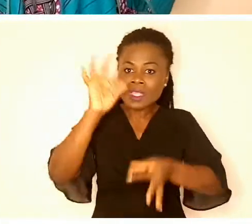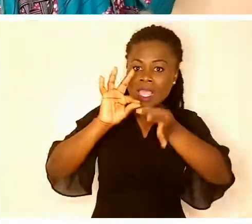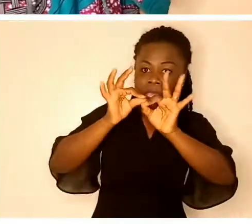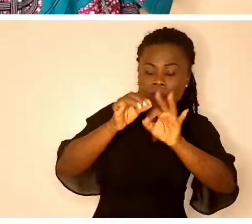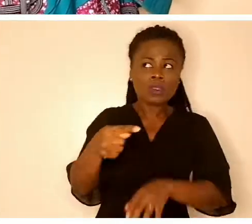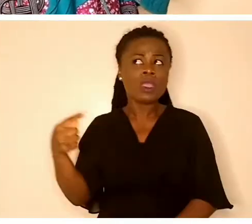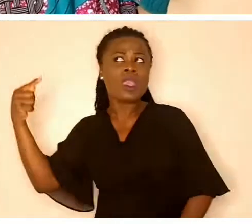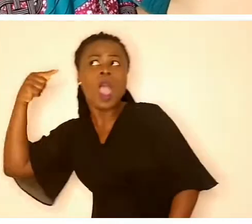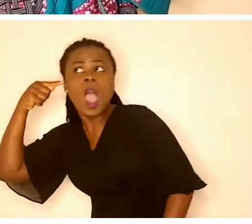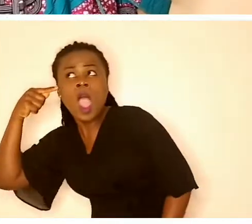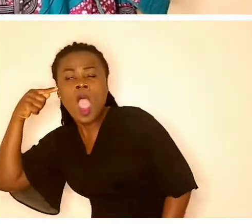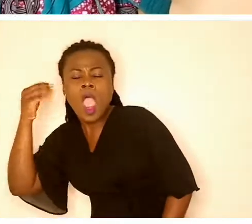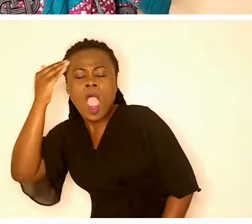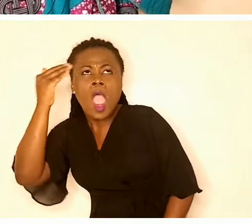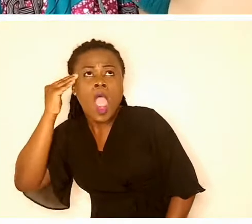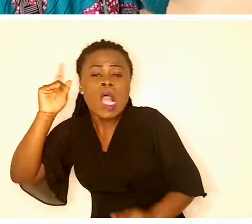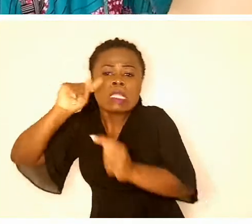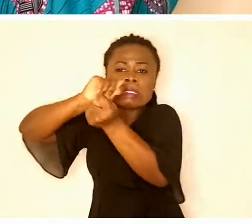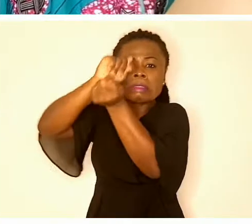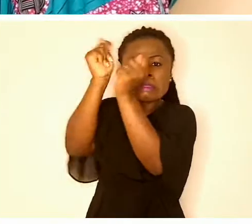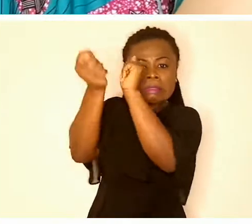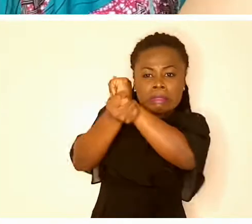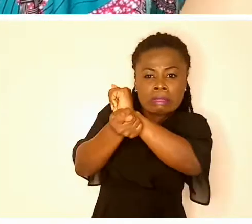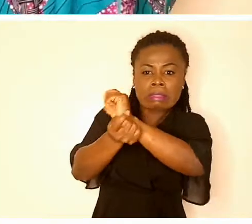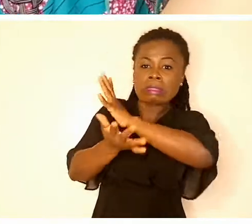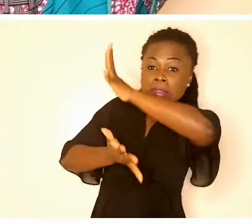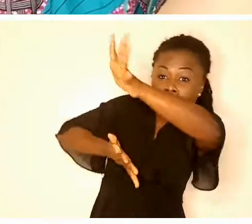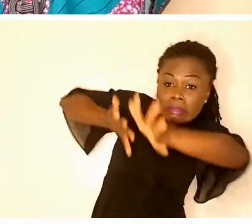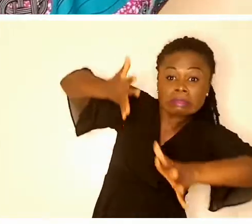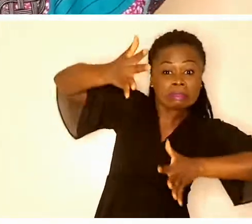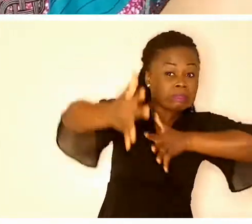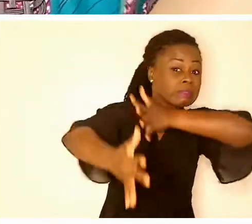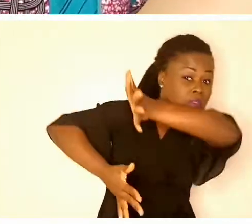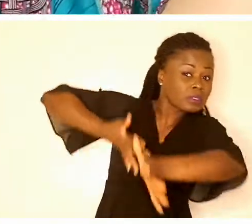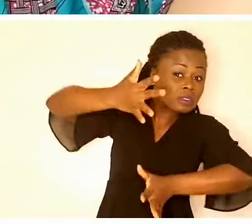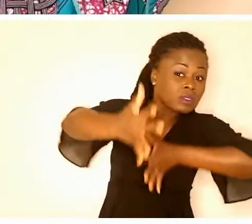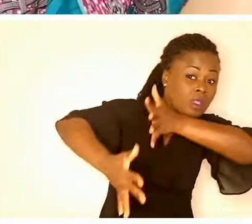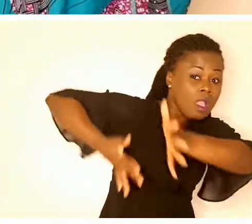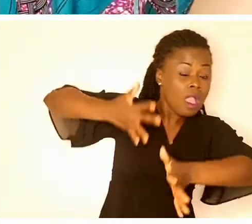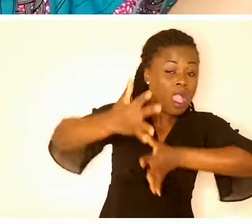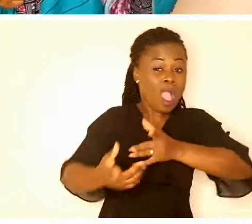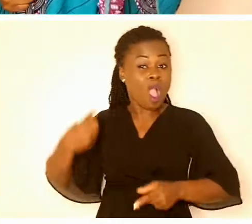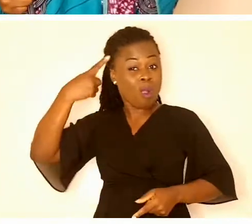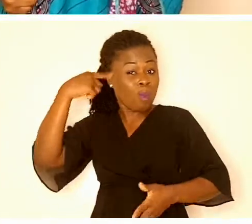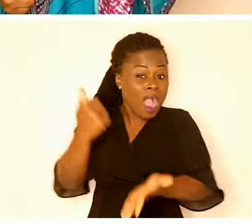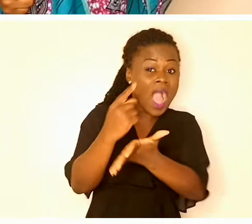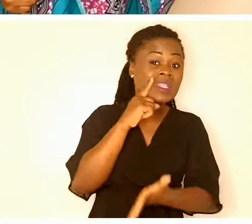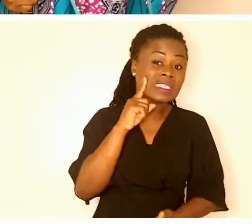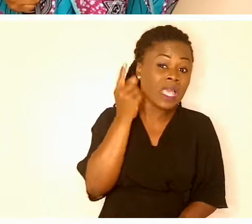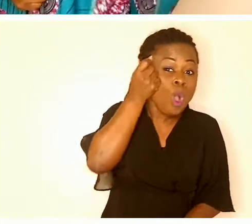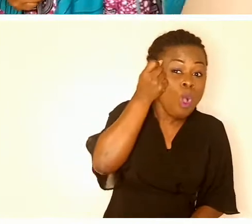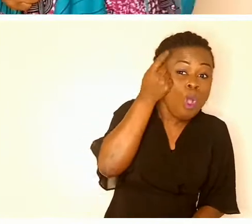l'interprète, il entend le message, il écoute le message et il le retranscrit en langue des signes de sorte à ce que le sourd